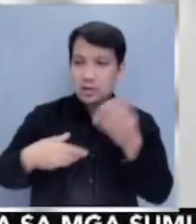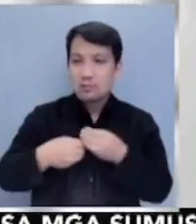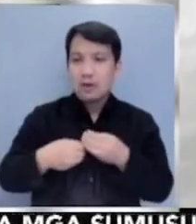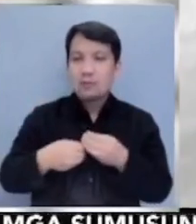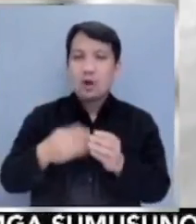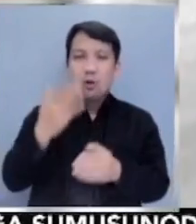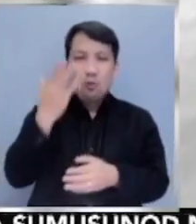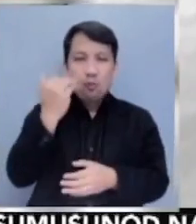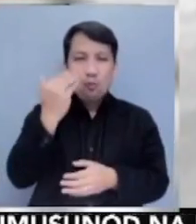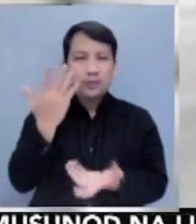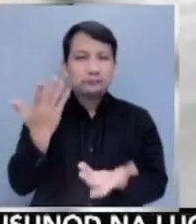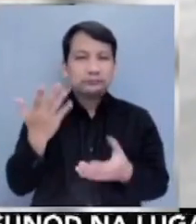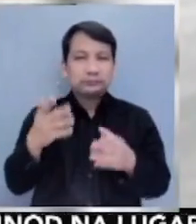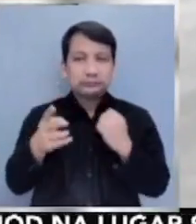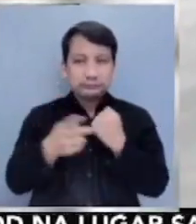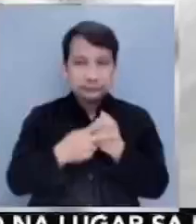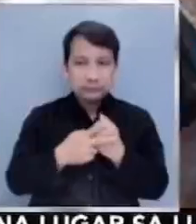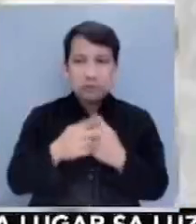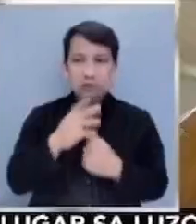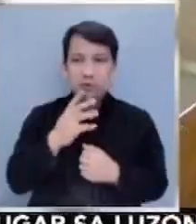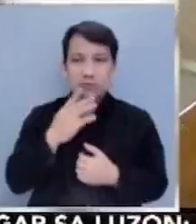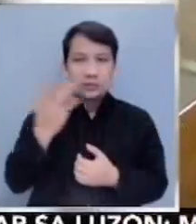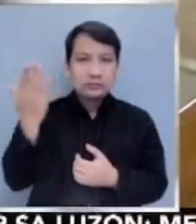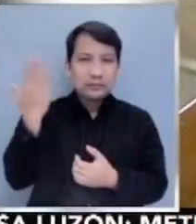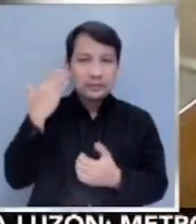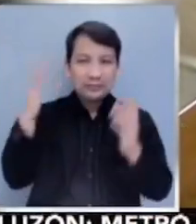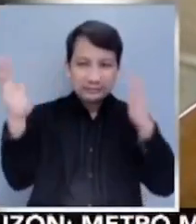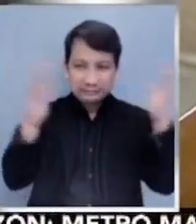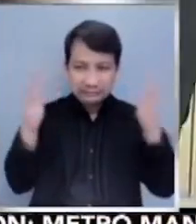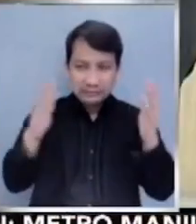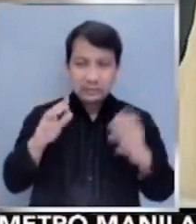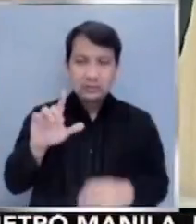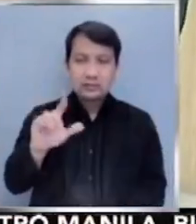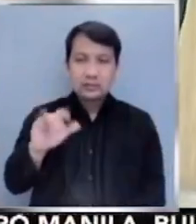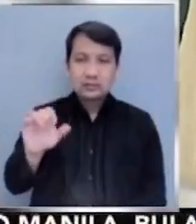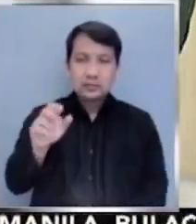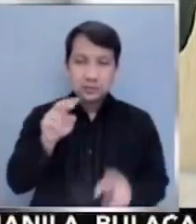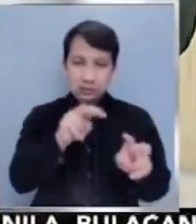naipong tubig mula sa nagdaang bagyo. Leigh Alves, Nakatutok, 24 Oras.